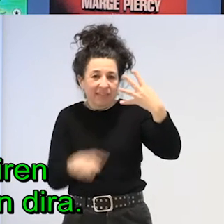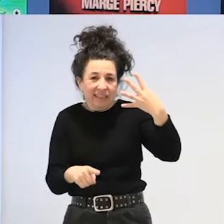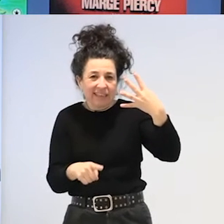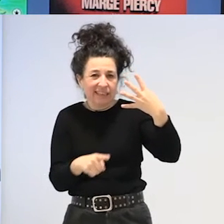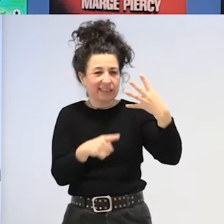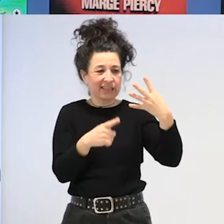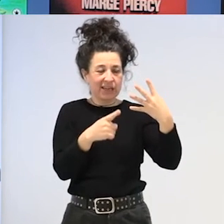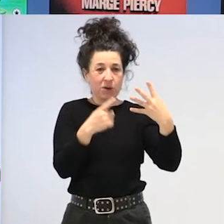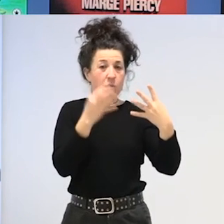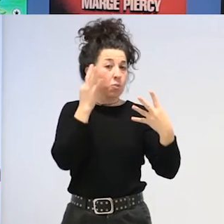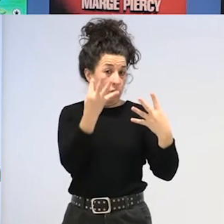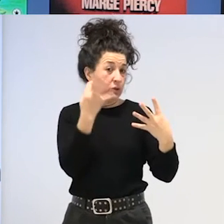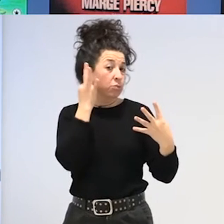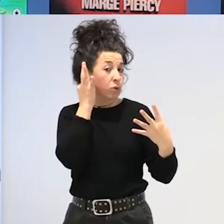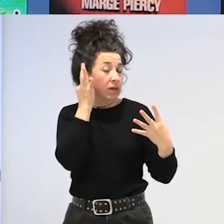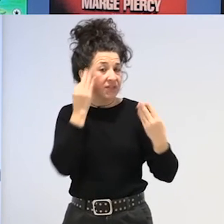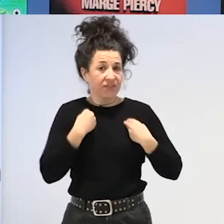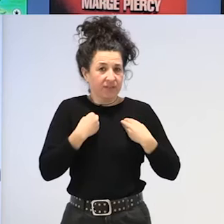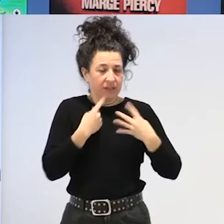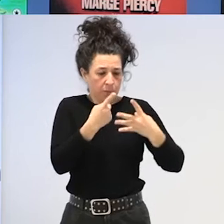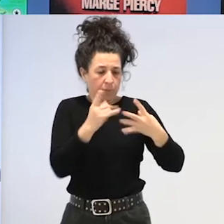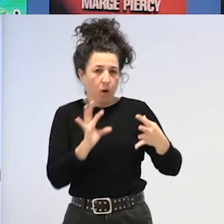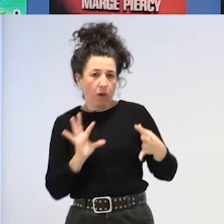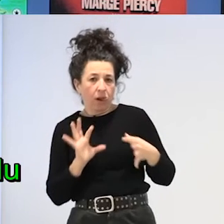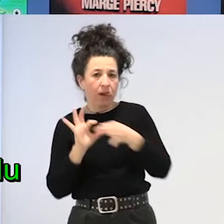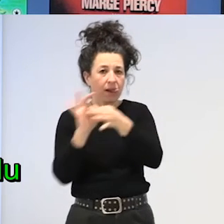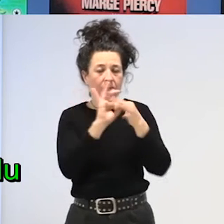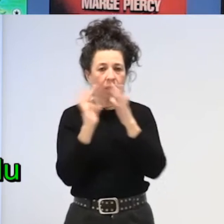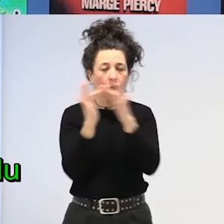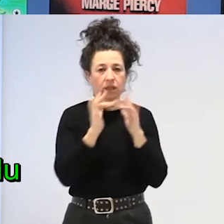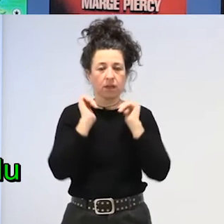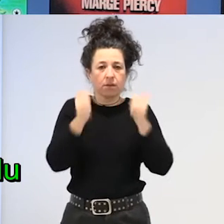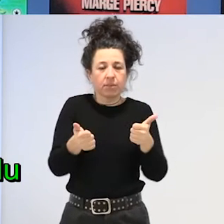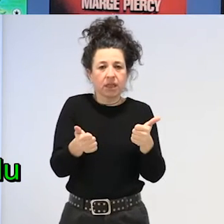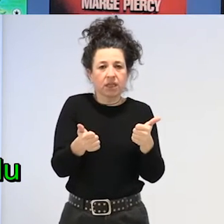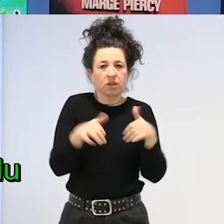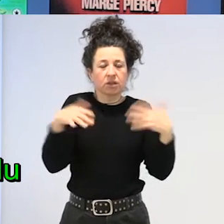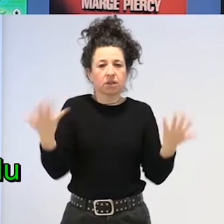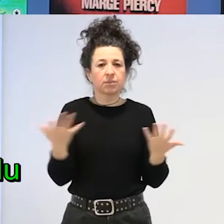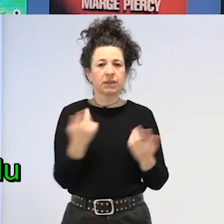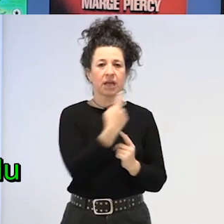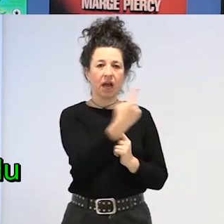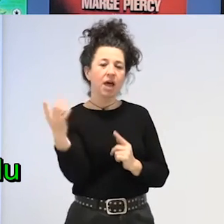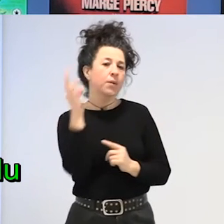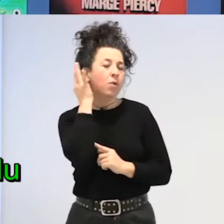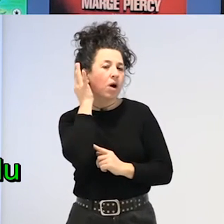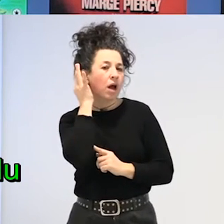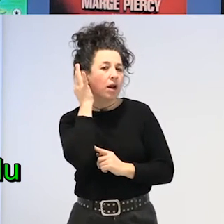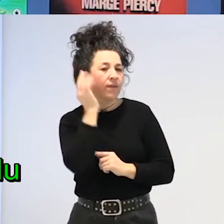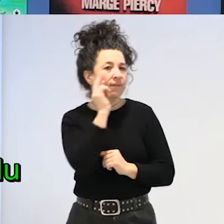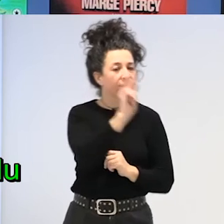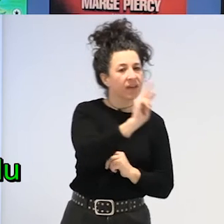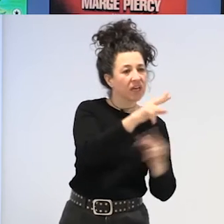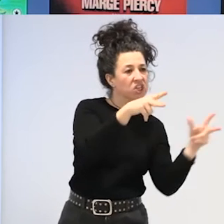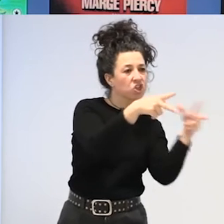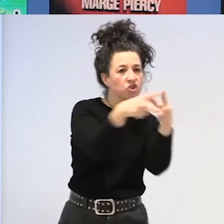jartzen dira. Eta errealitate hauen artean, bidaiatzean, ba, emakume bakoitzak ikusten du ba, gizarte